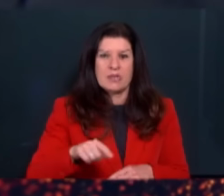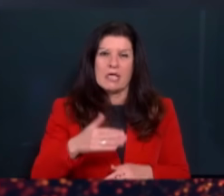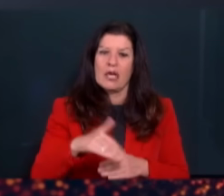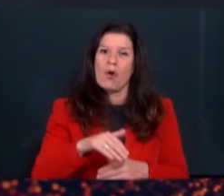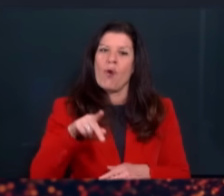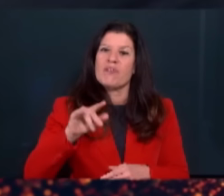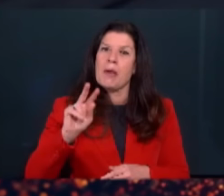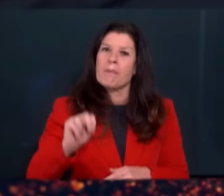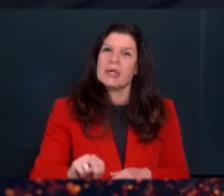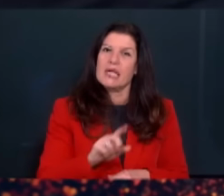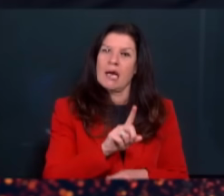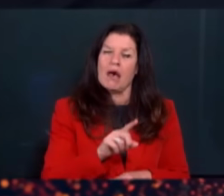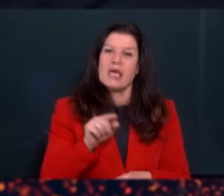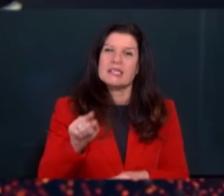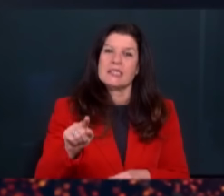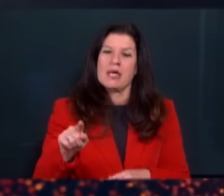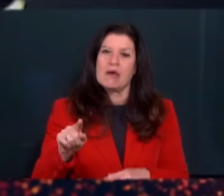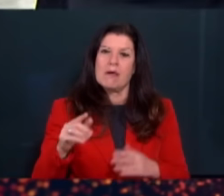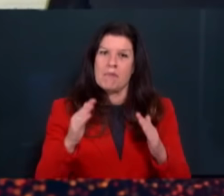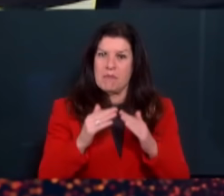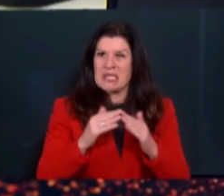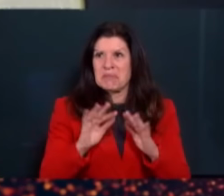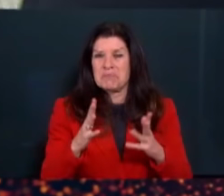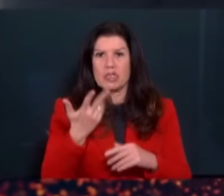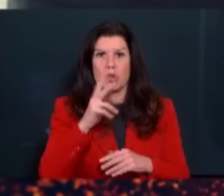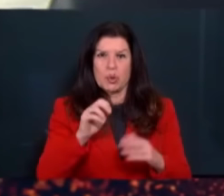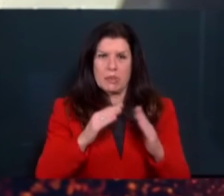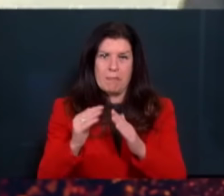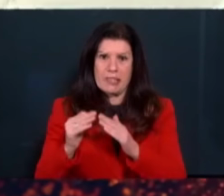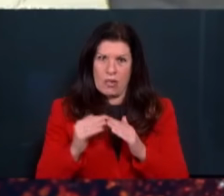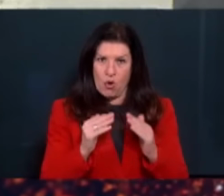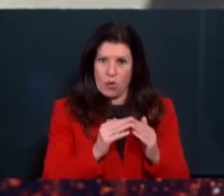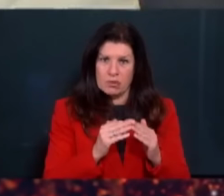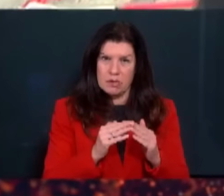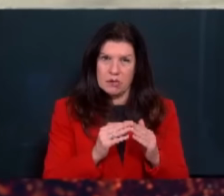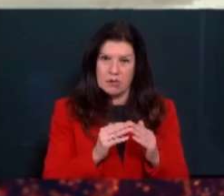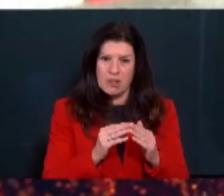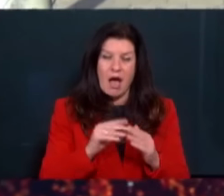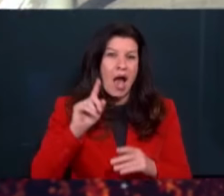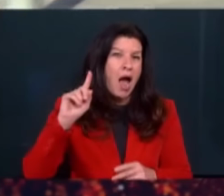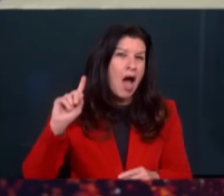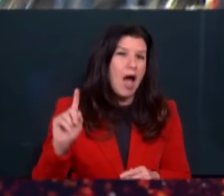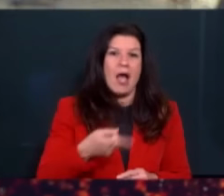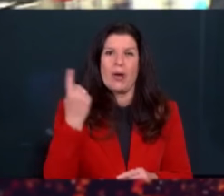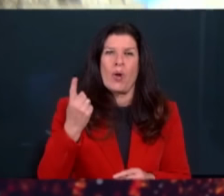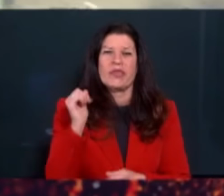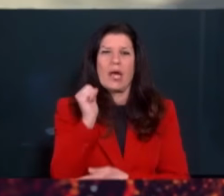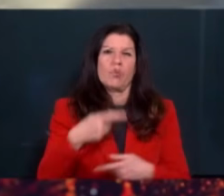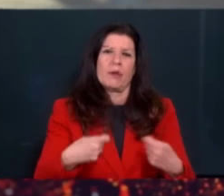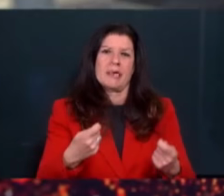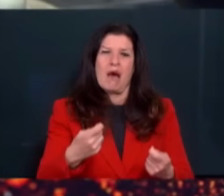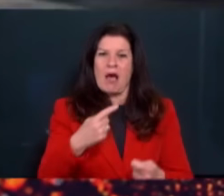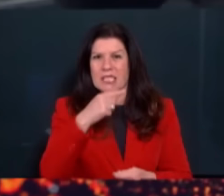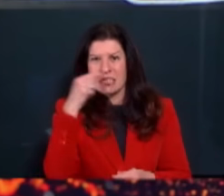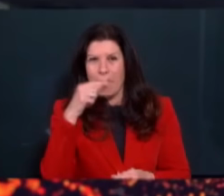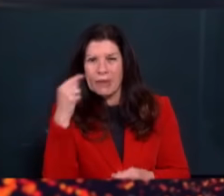היה בית דירות של 30 דירות, משהו כזה, שהכל שם זה היה תחנות סמים, והכל היה